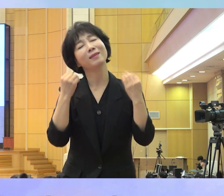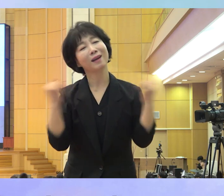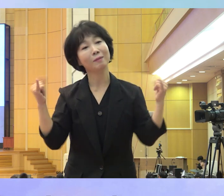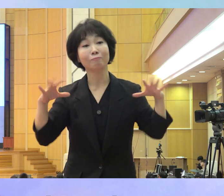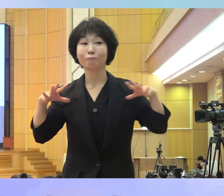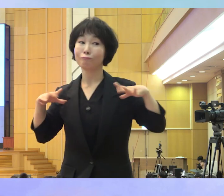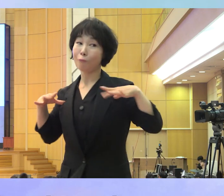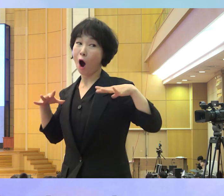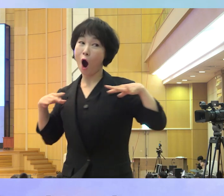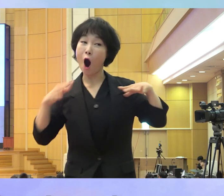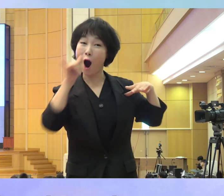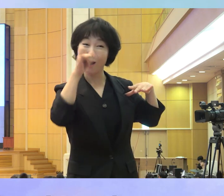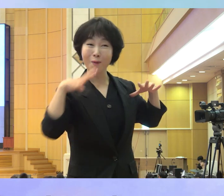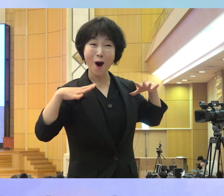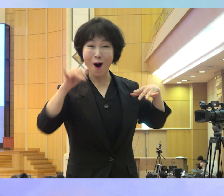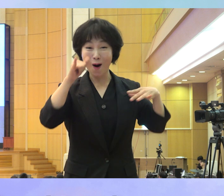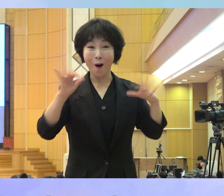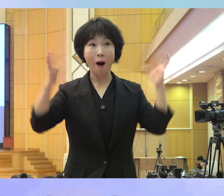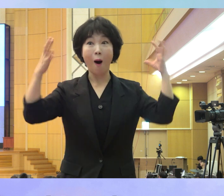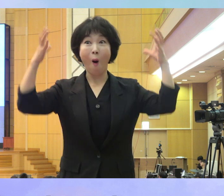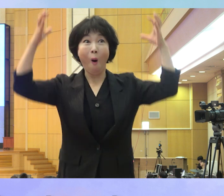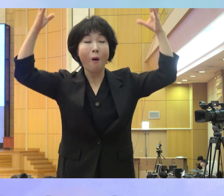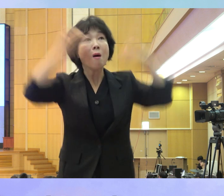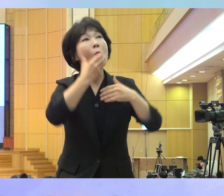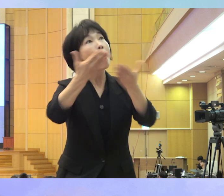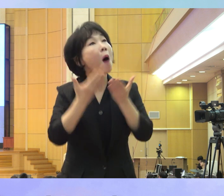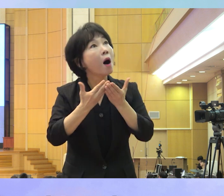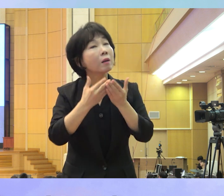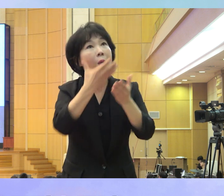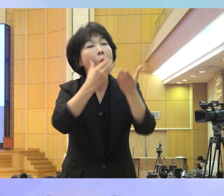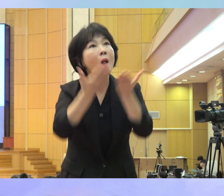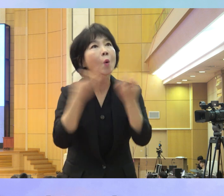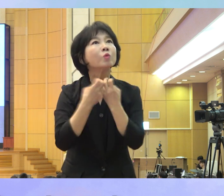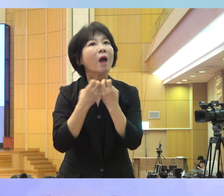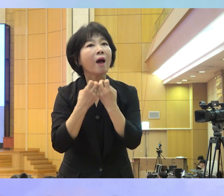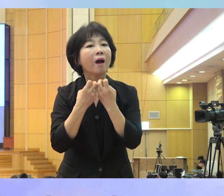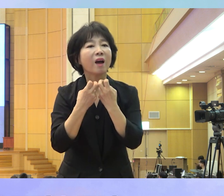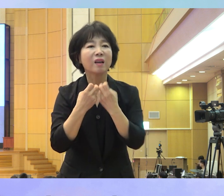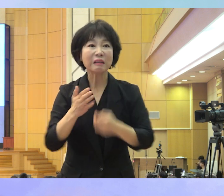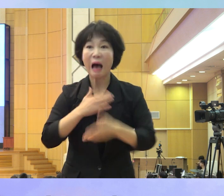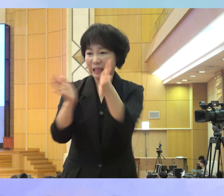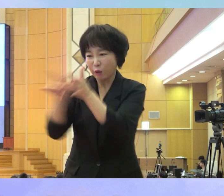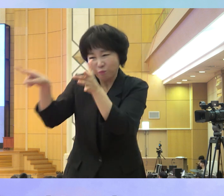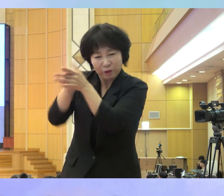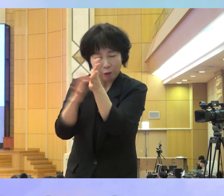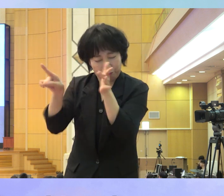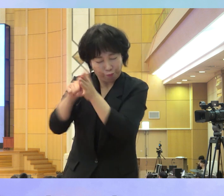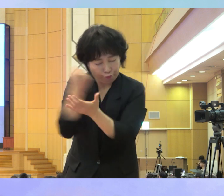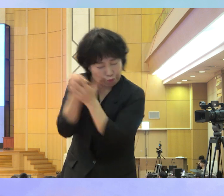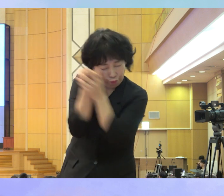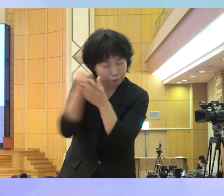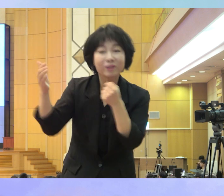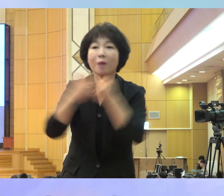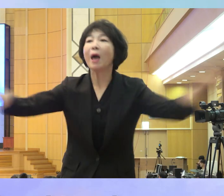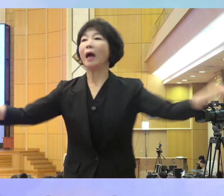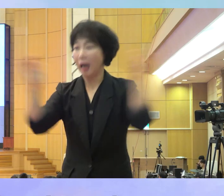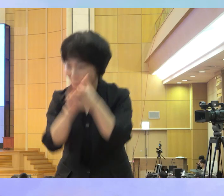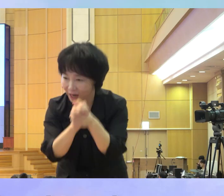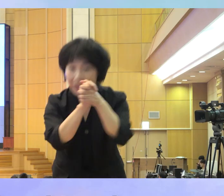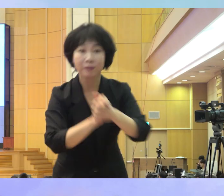그러더라고. 어떻게 그렇게 복을 많이 받았습니까? 예수를 믿었으니까요.